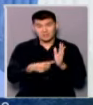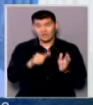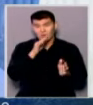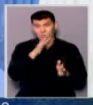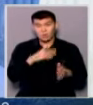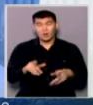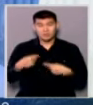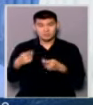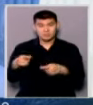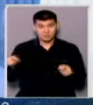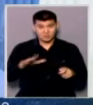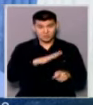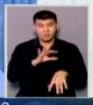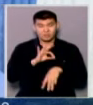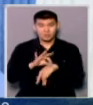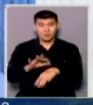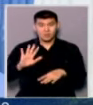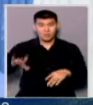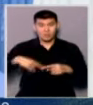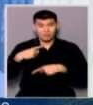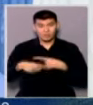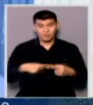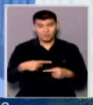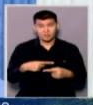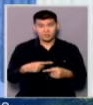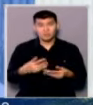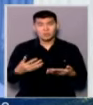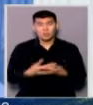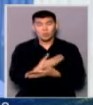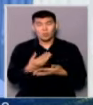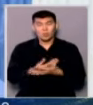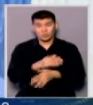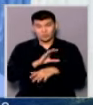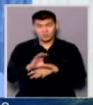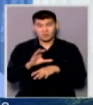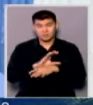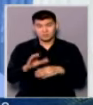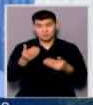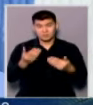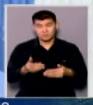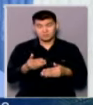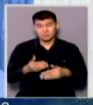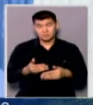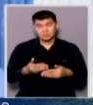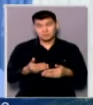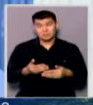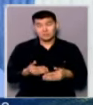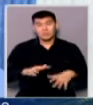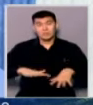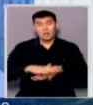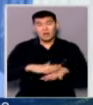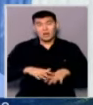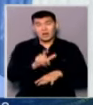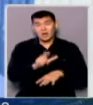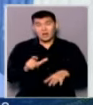сол уақытқа дейін өткізілді. Одан кейін енді жаңа өнімдер әкеліп жатыр. Енді жергілікті